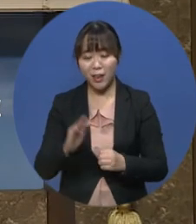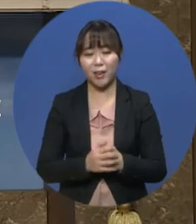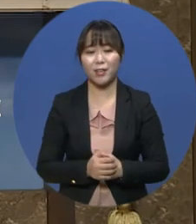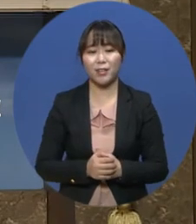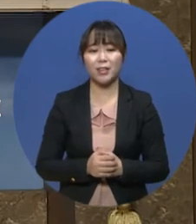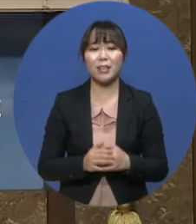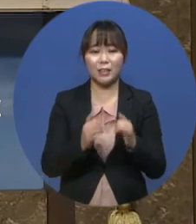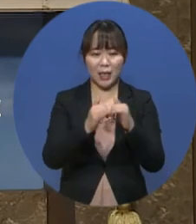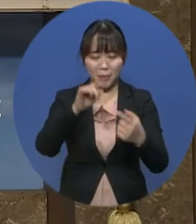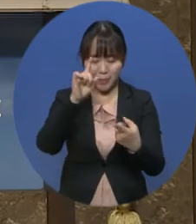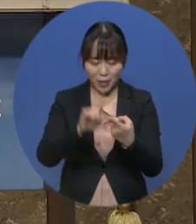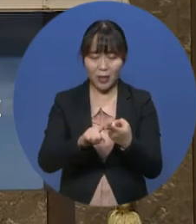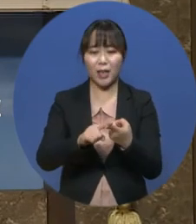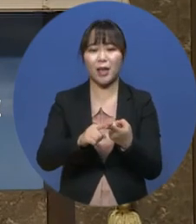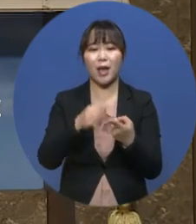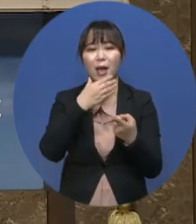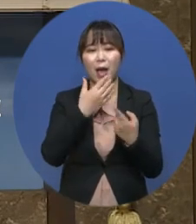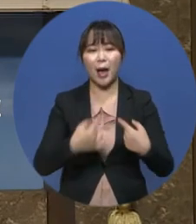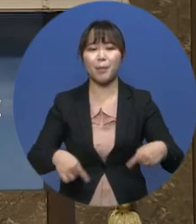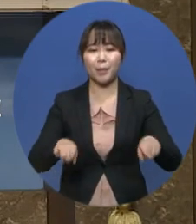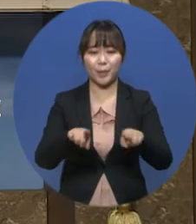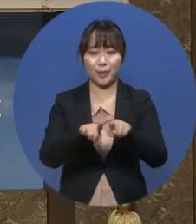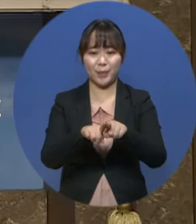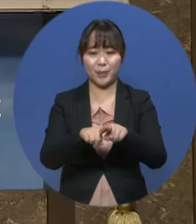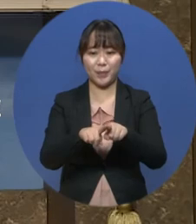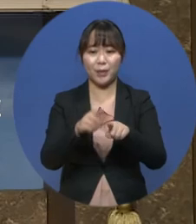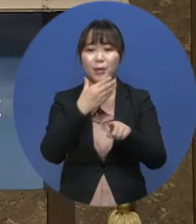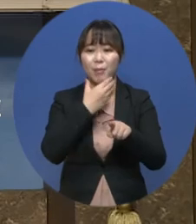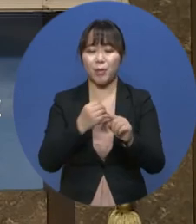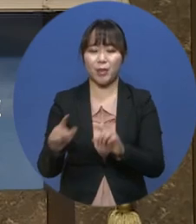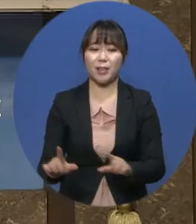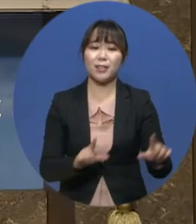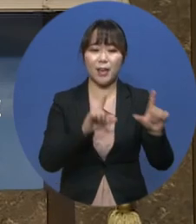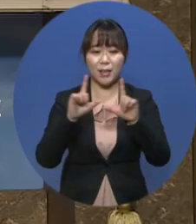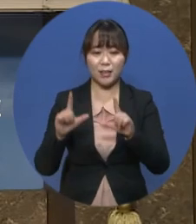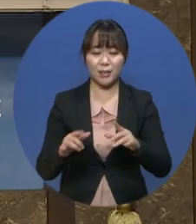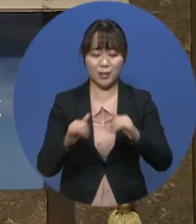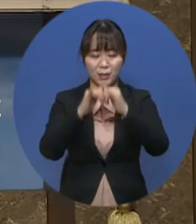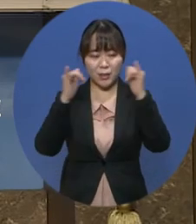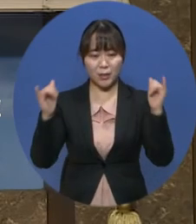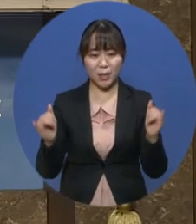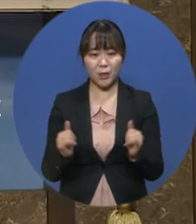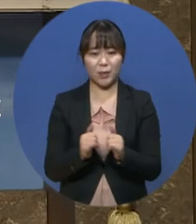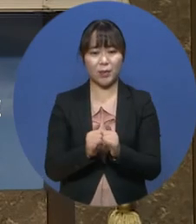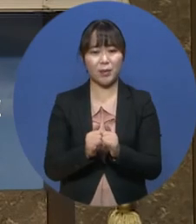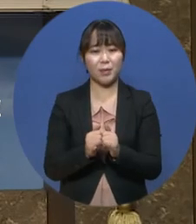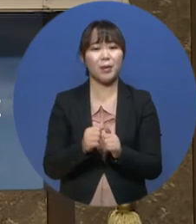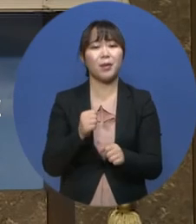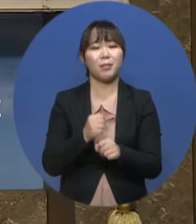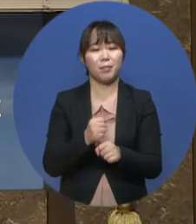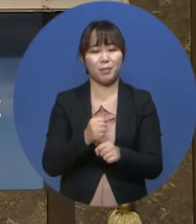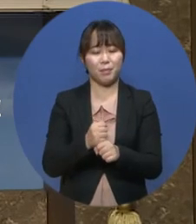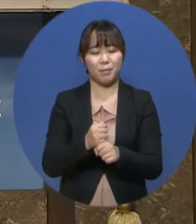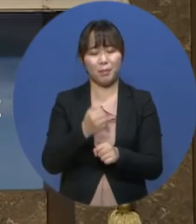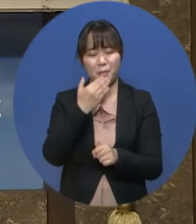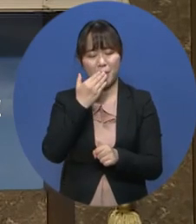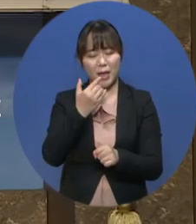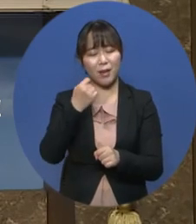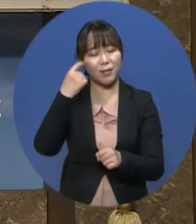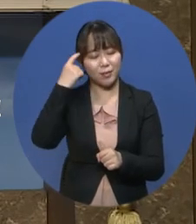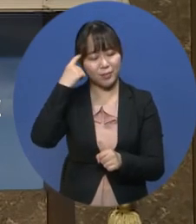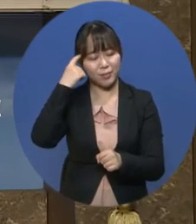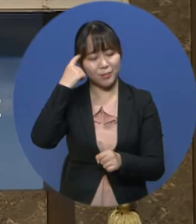사람답게 함께 행복하게 사는 사회가 될 만들어 나갈 수 있다고